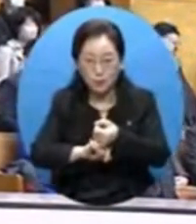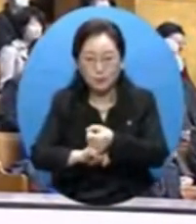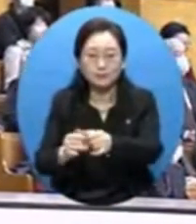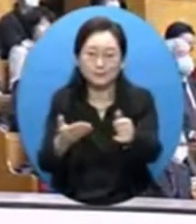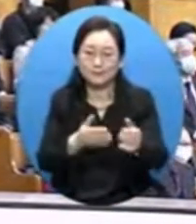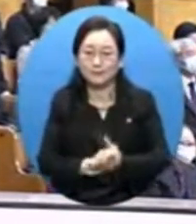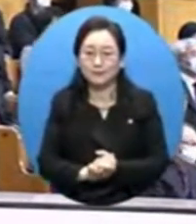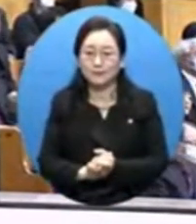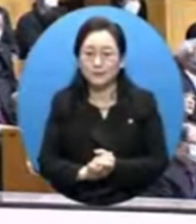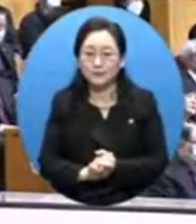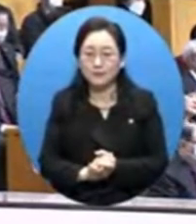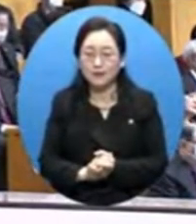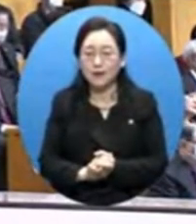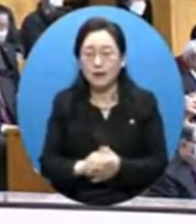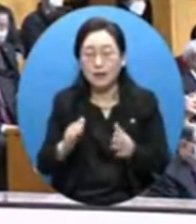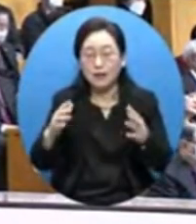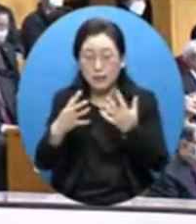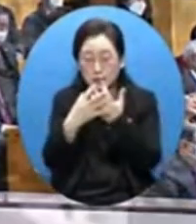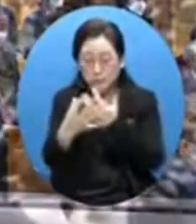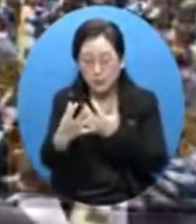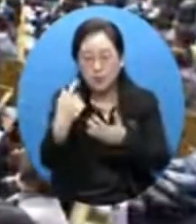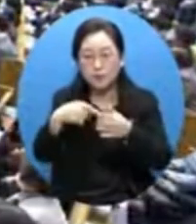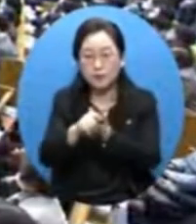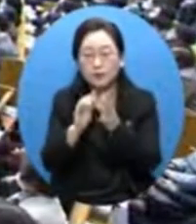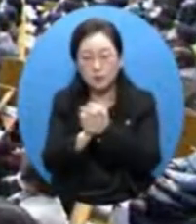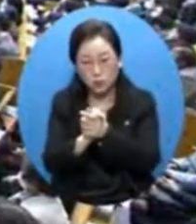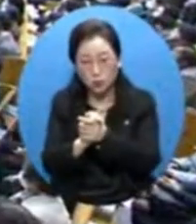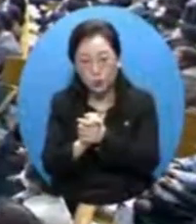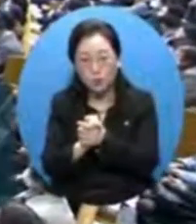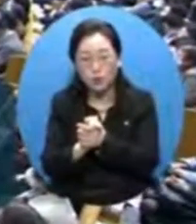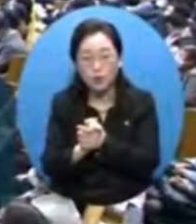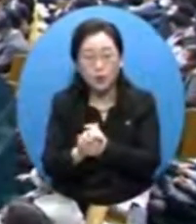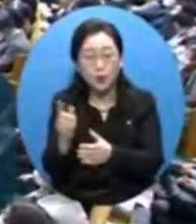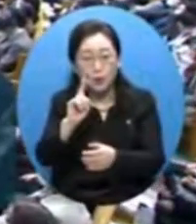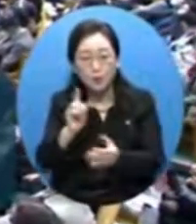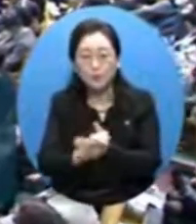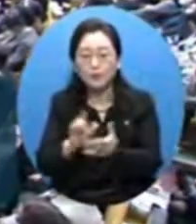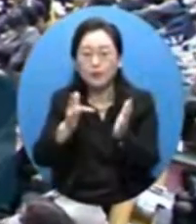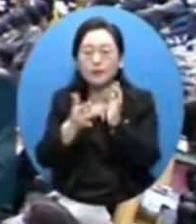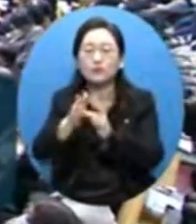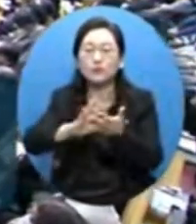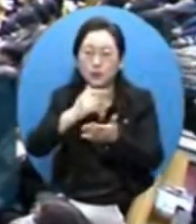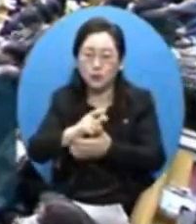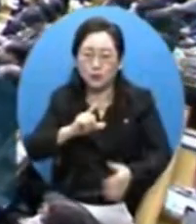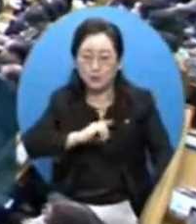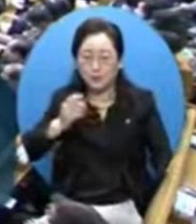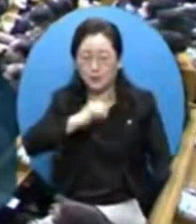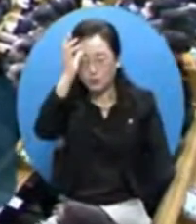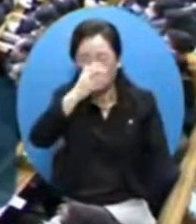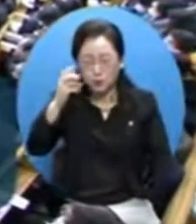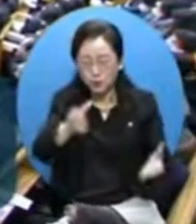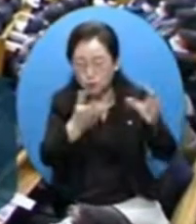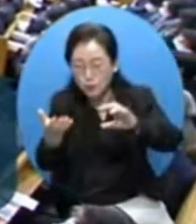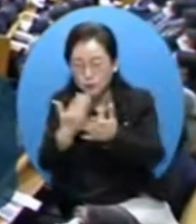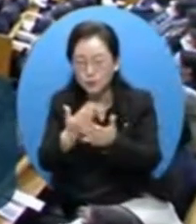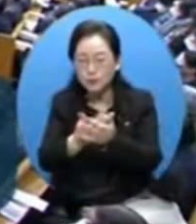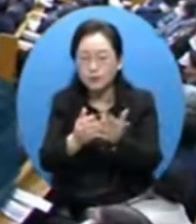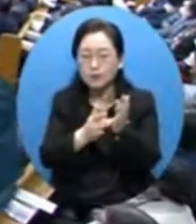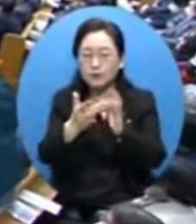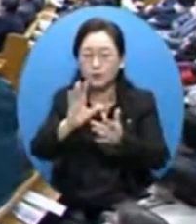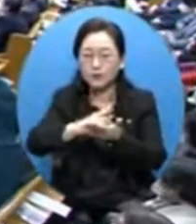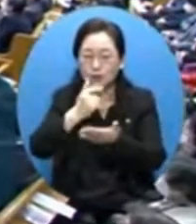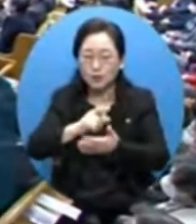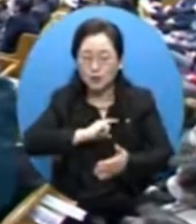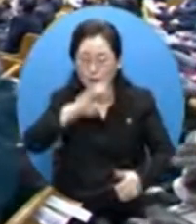바랍니다. 집회를 위해서 이렇게 준비기도 할 것을 요청했습니다. 예수 그리스도의 이름으로 성령을 부으소서. 예수 그리스도의 이름으로